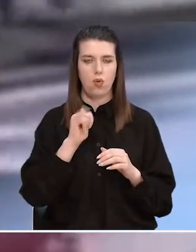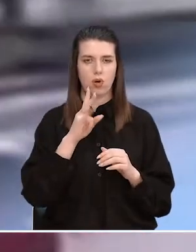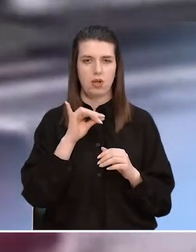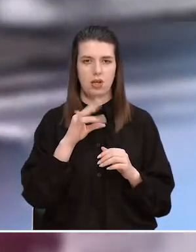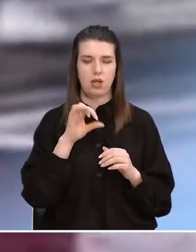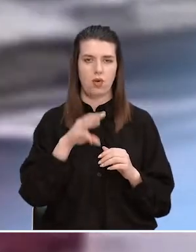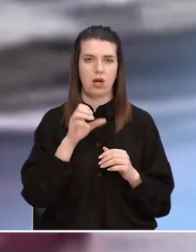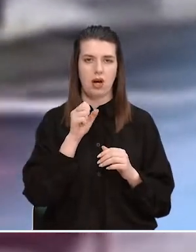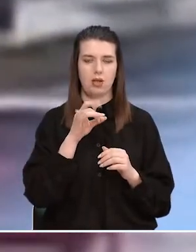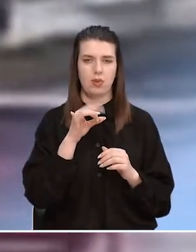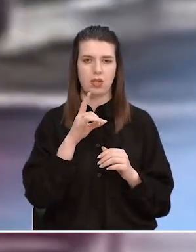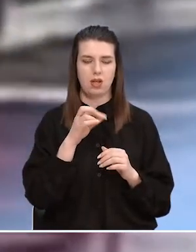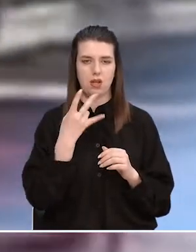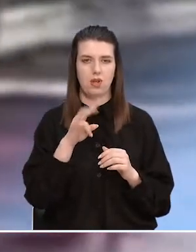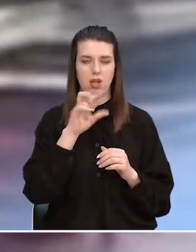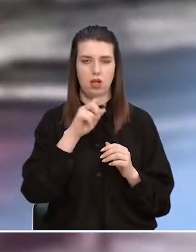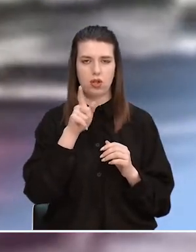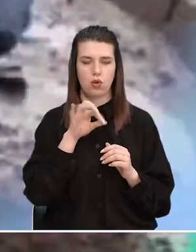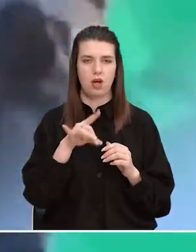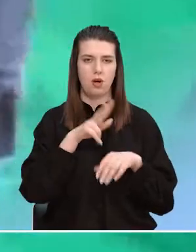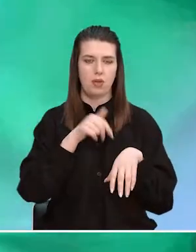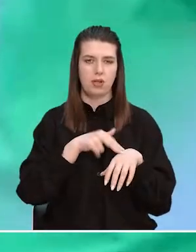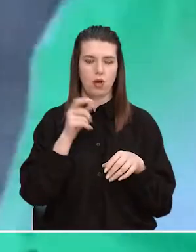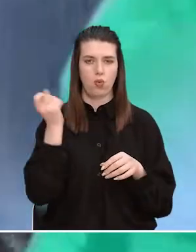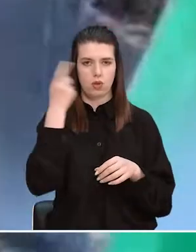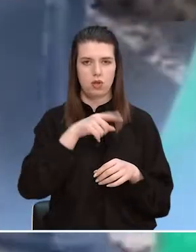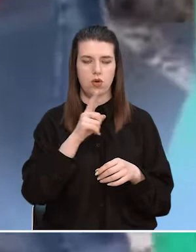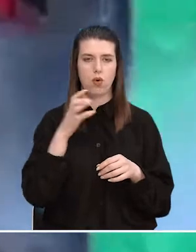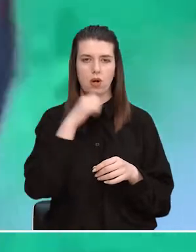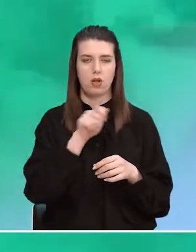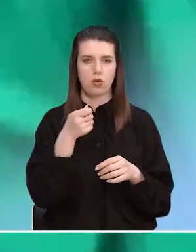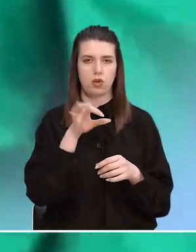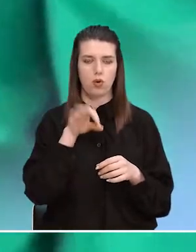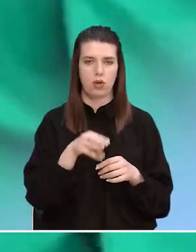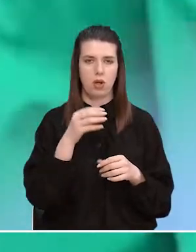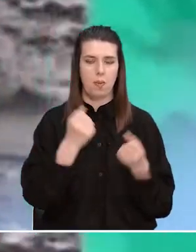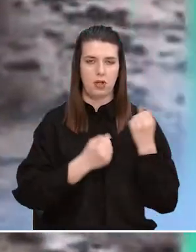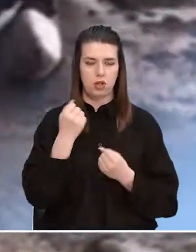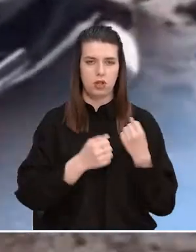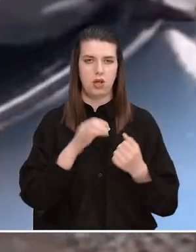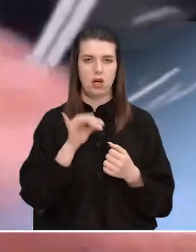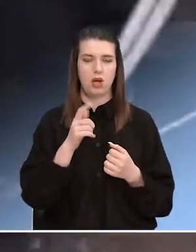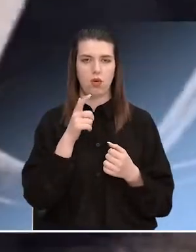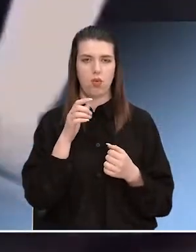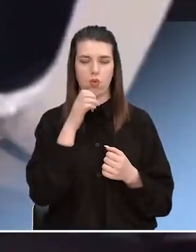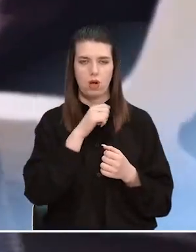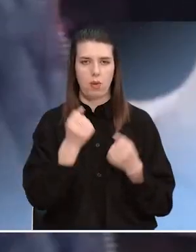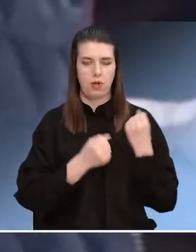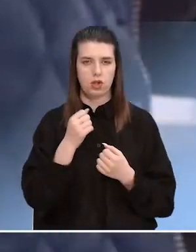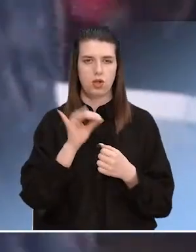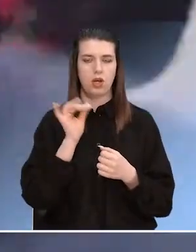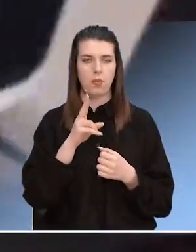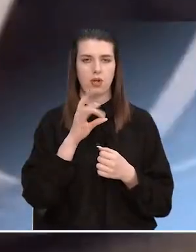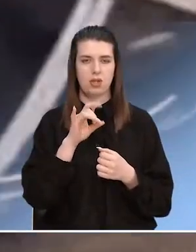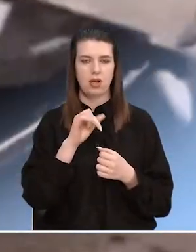судимого за разбой и уклонение административного надзора полицейские выяснили что мужчина выкрал ключи от транспортного средства и